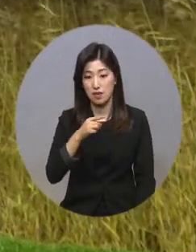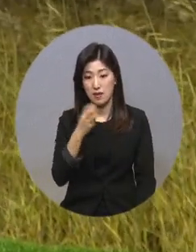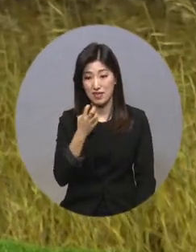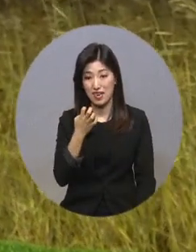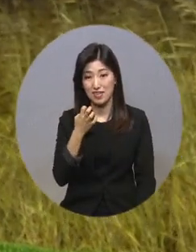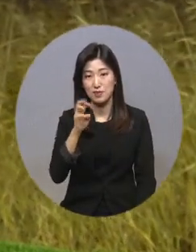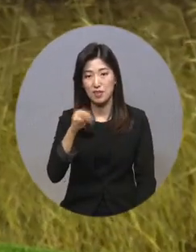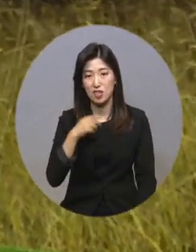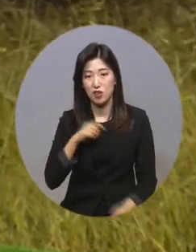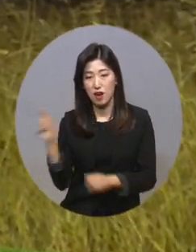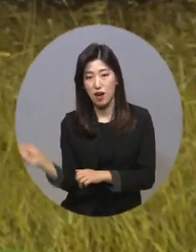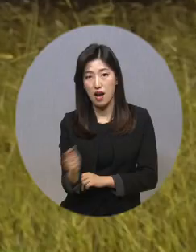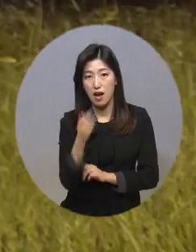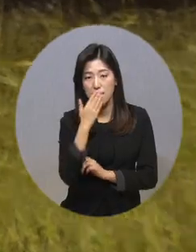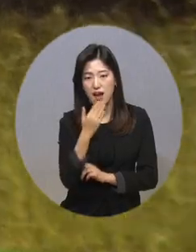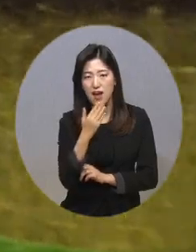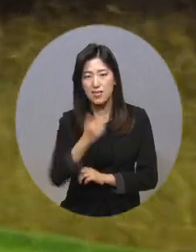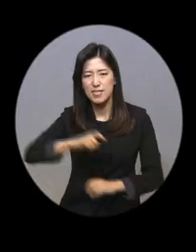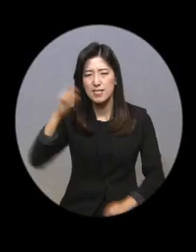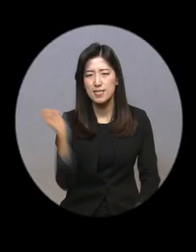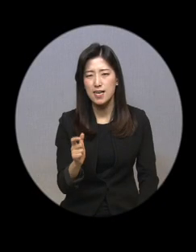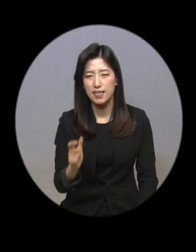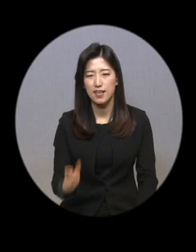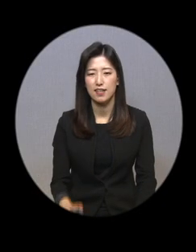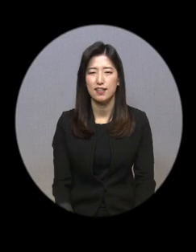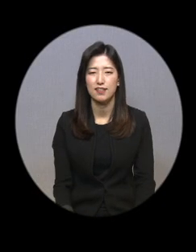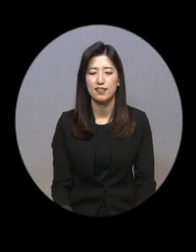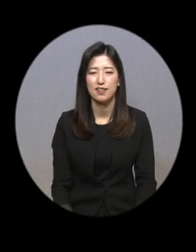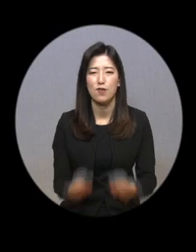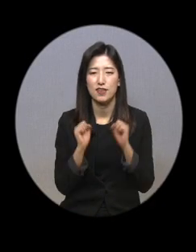그럼 무조건 부채 관리를 하지